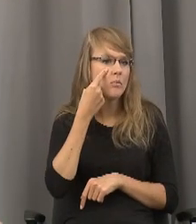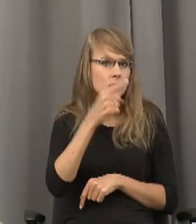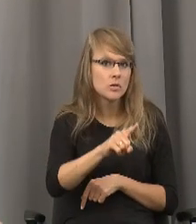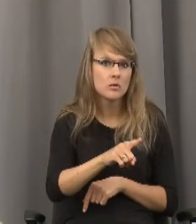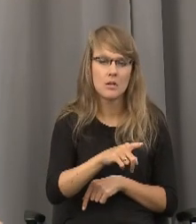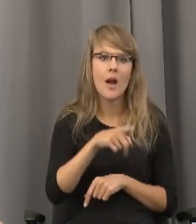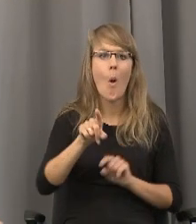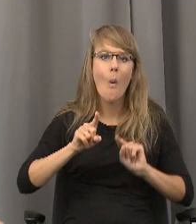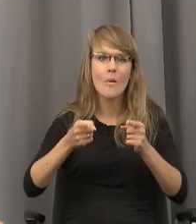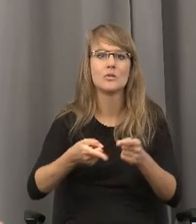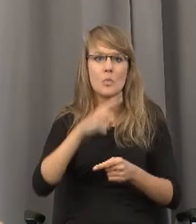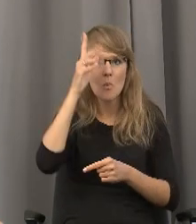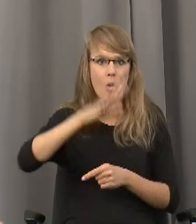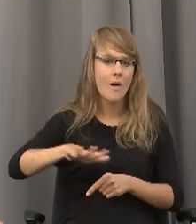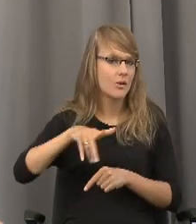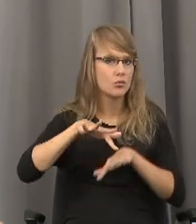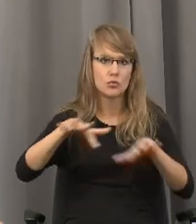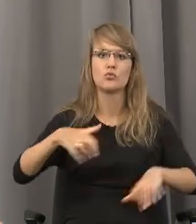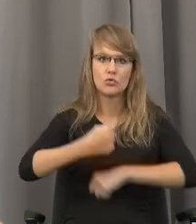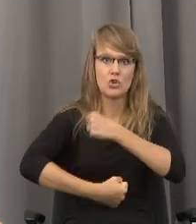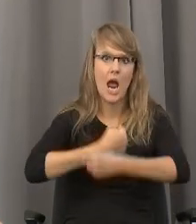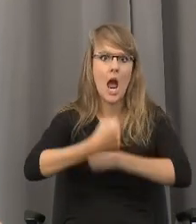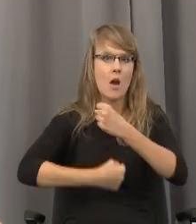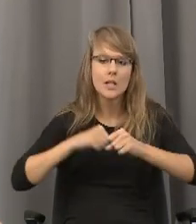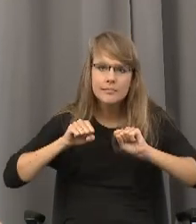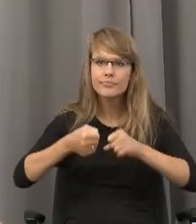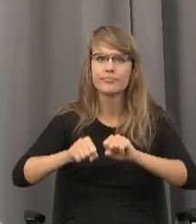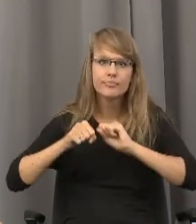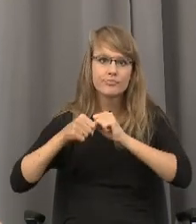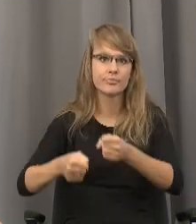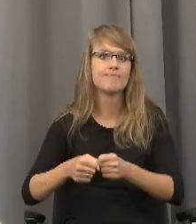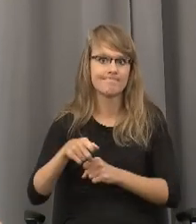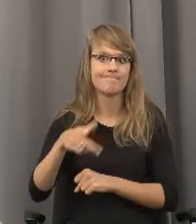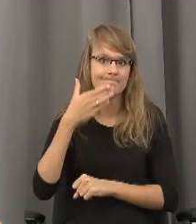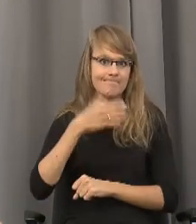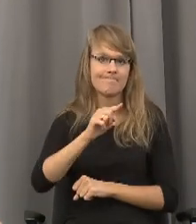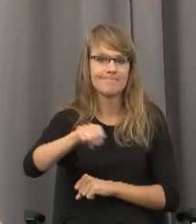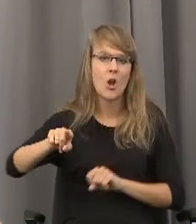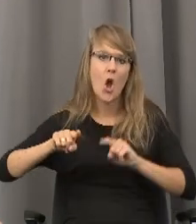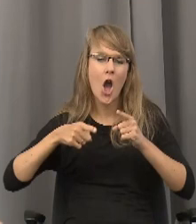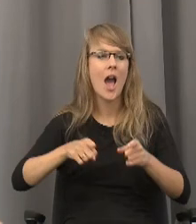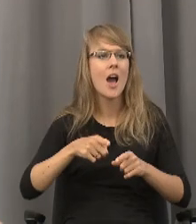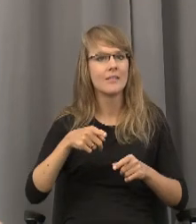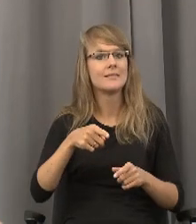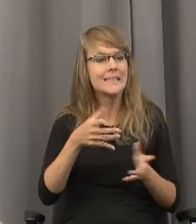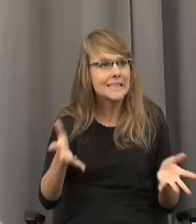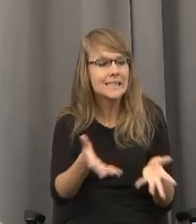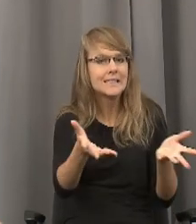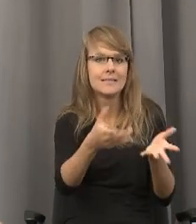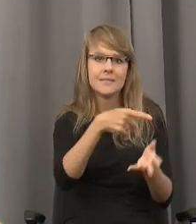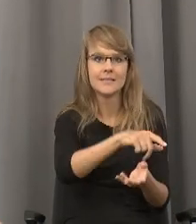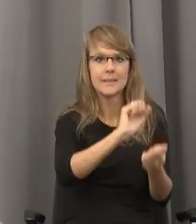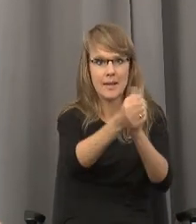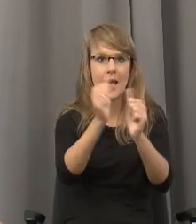dużą aktywność organizacji społecznych na tym polu i że to one są często takim motorem napędowym tych przygotowywanych zmian w tym